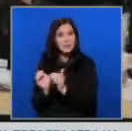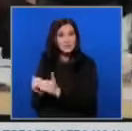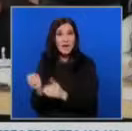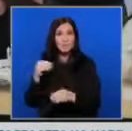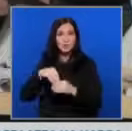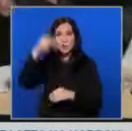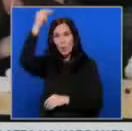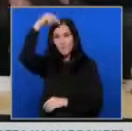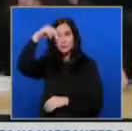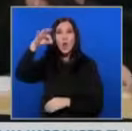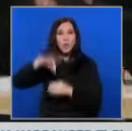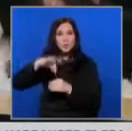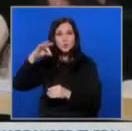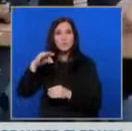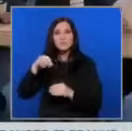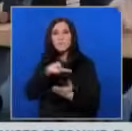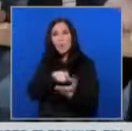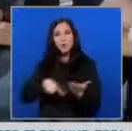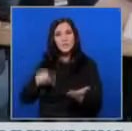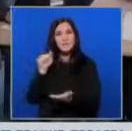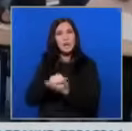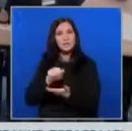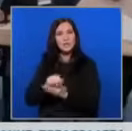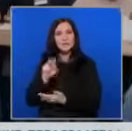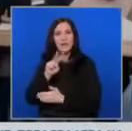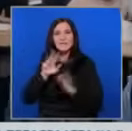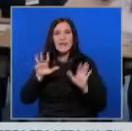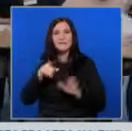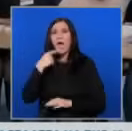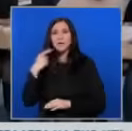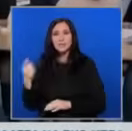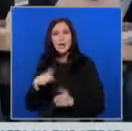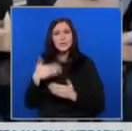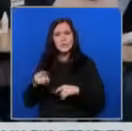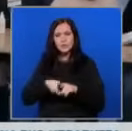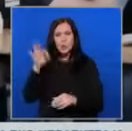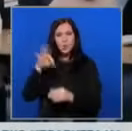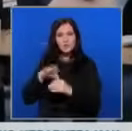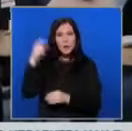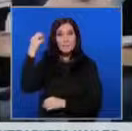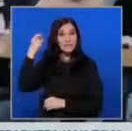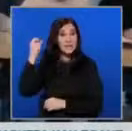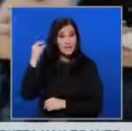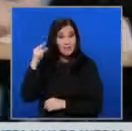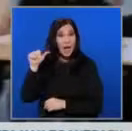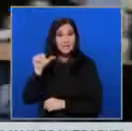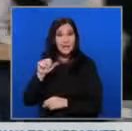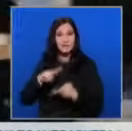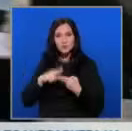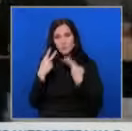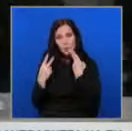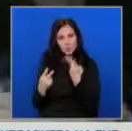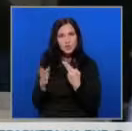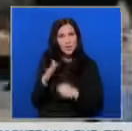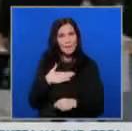и българското, гласуват с бюлетини, отпечатани на 29 езика. След като гласува президент Александър Вучич, прогнозира, че